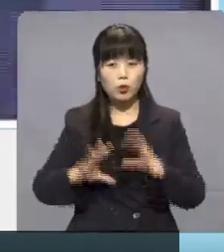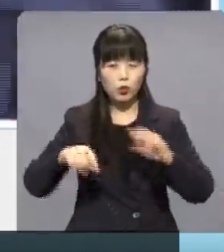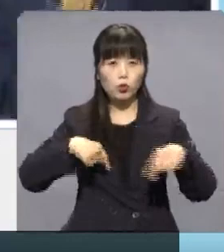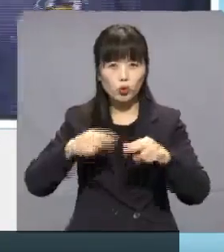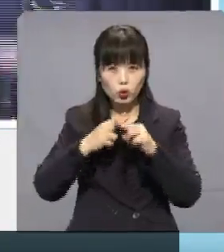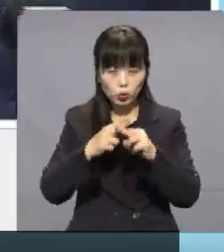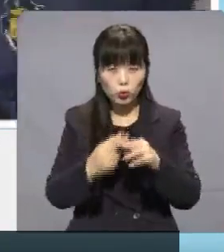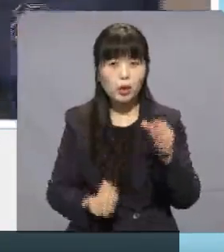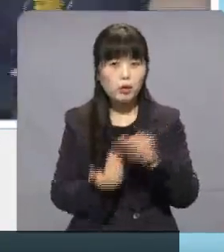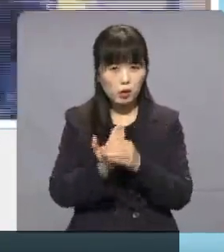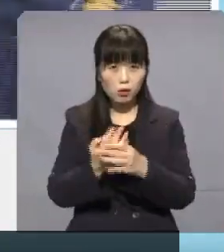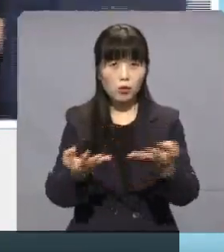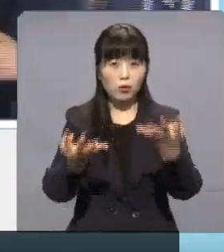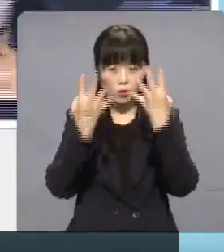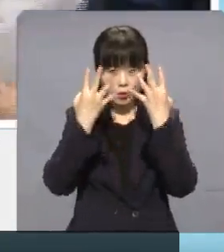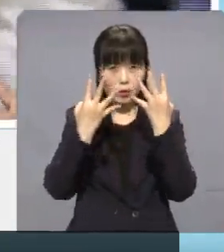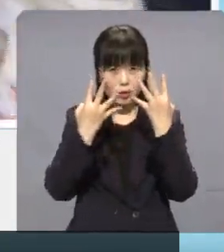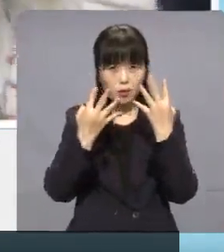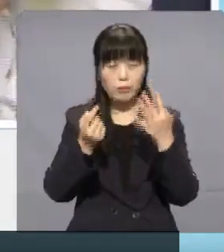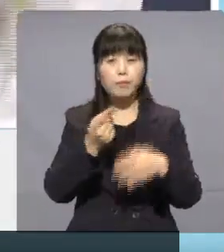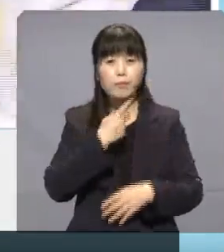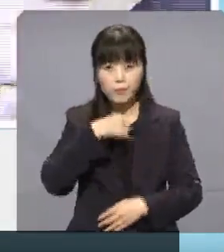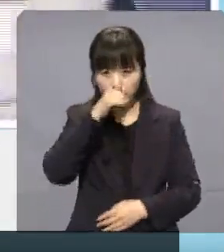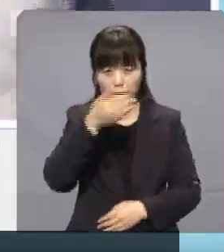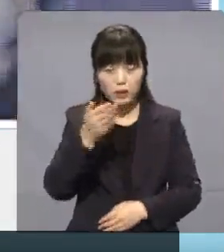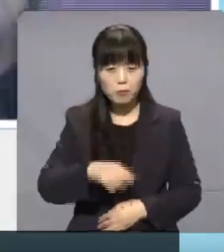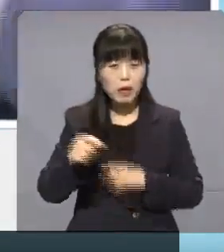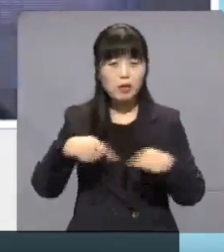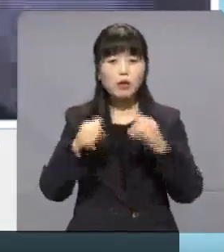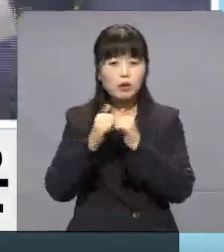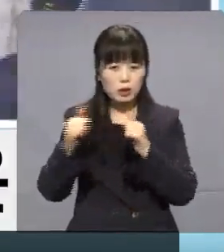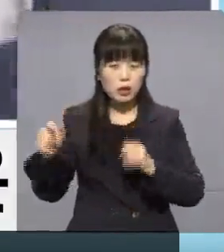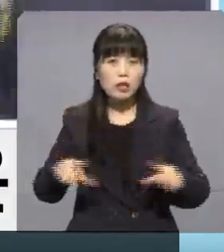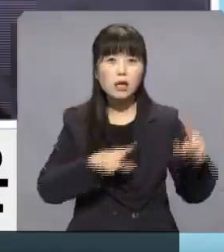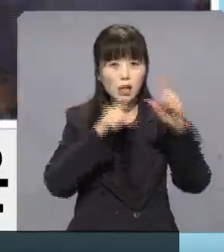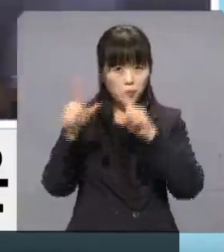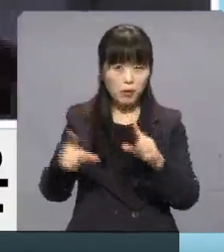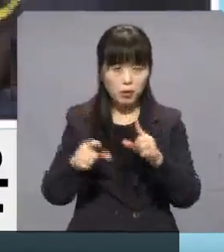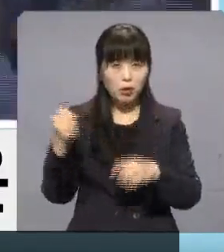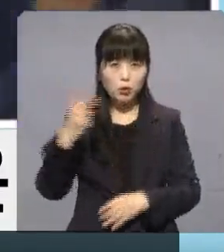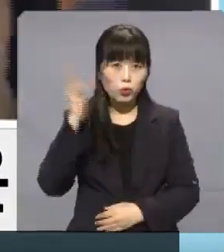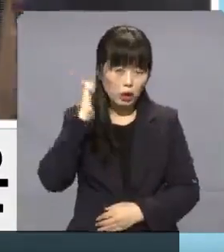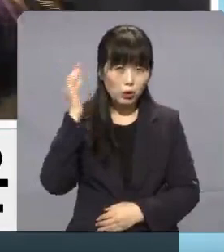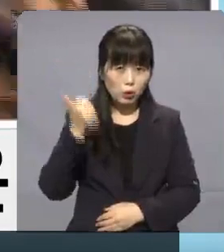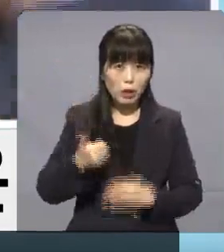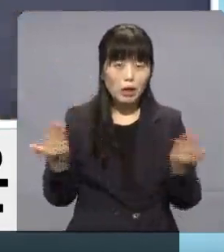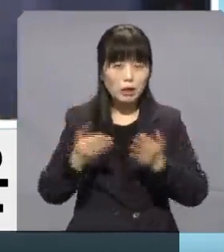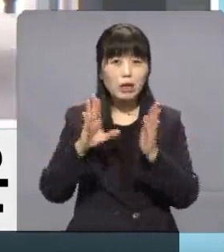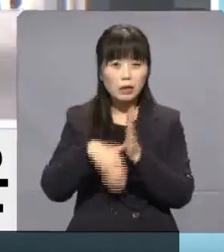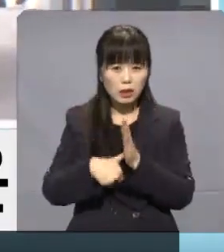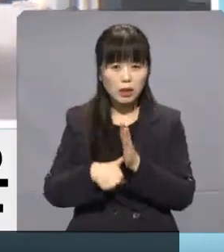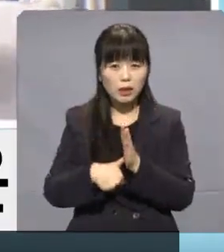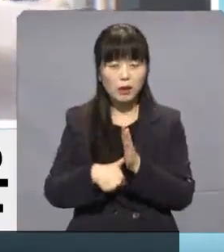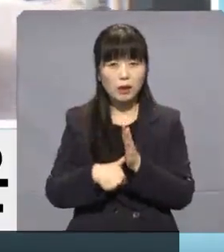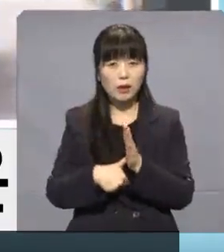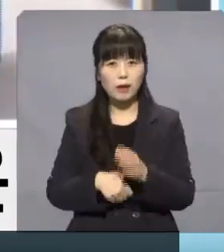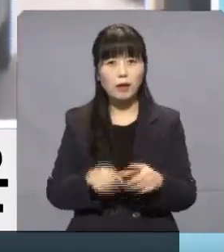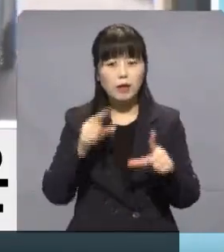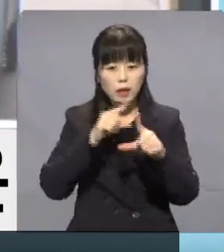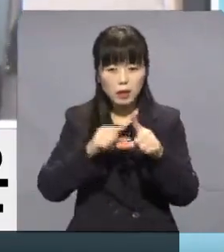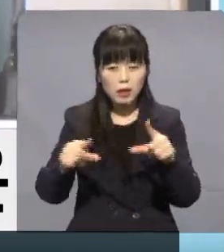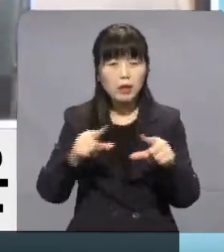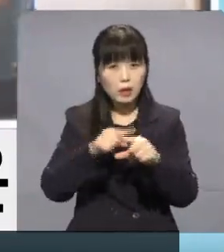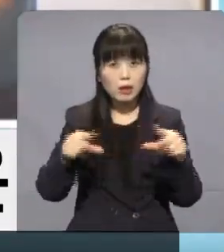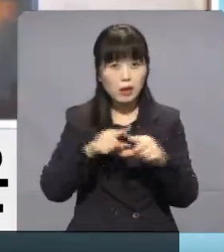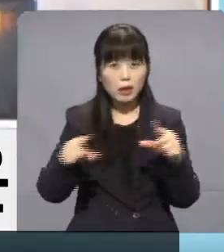국정농단 사건으로 옥중 뭐 치렀고 했습니다만, 정치인으로 살아오면서 또 대통령으로서 재직하면서 어쨌든 일정